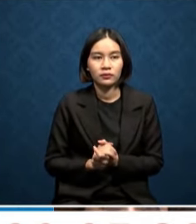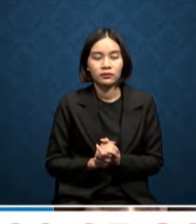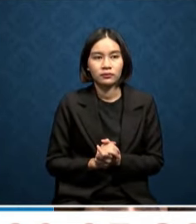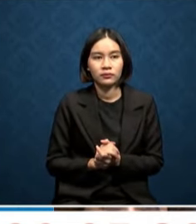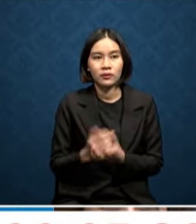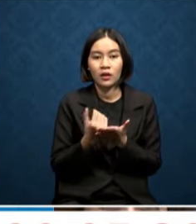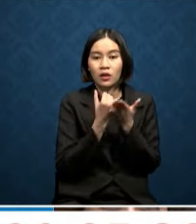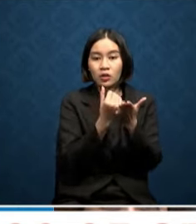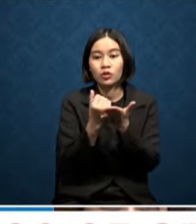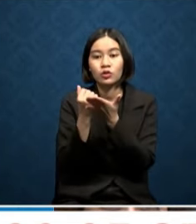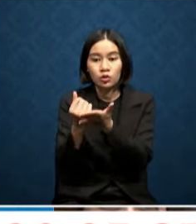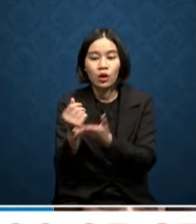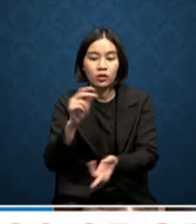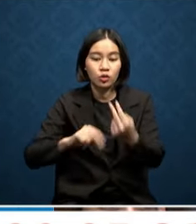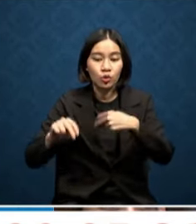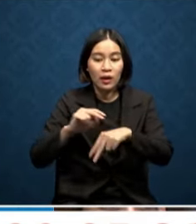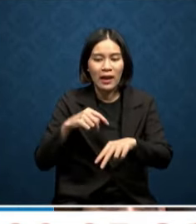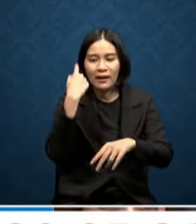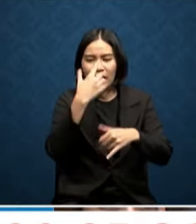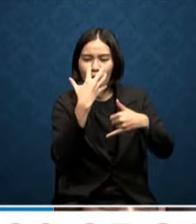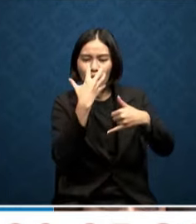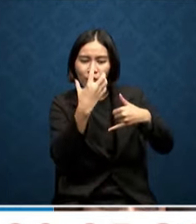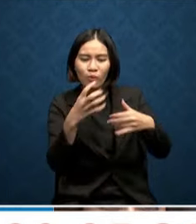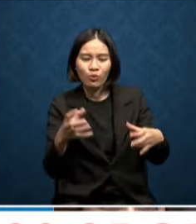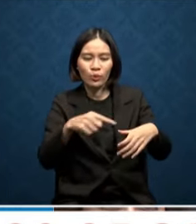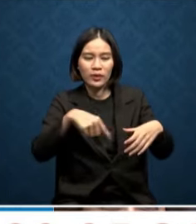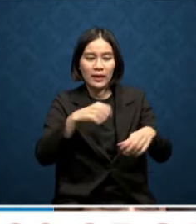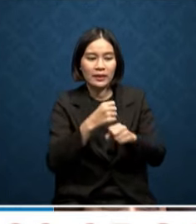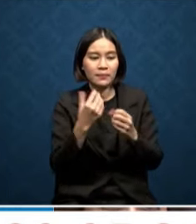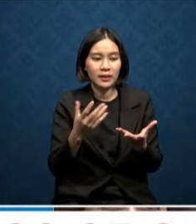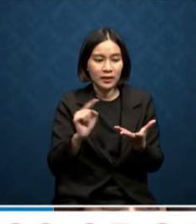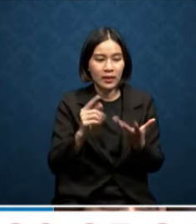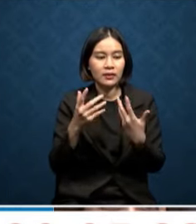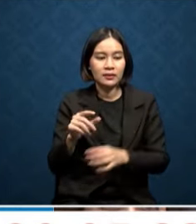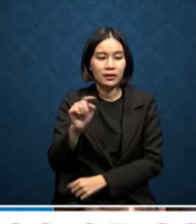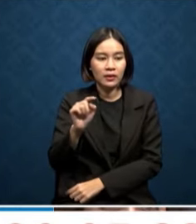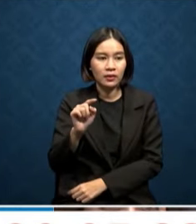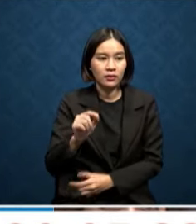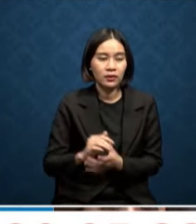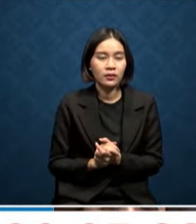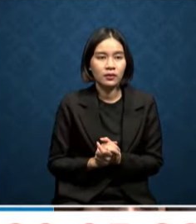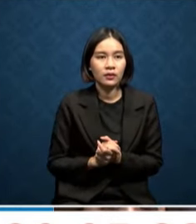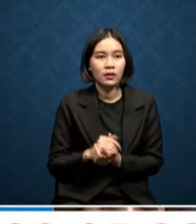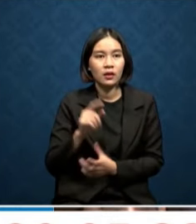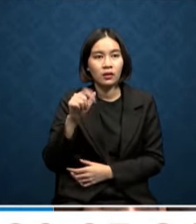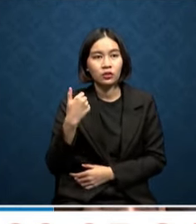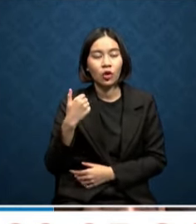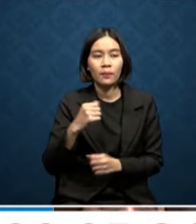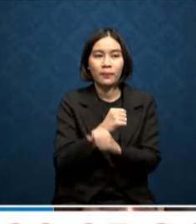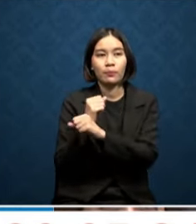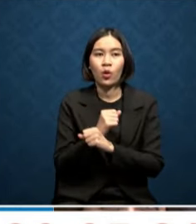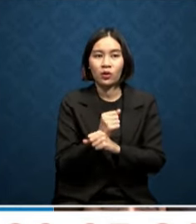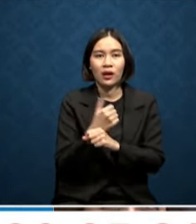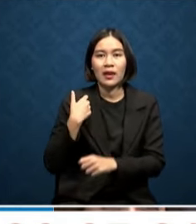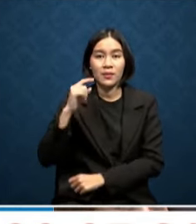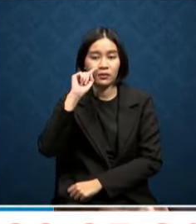จะช่วยเหลือเยียวยาเหยื่อเรานี้ได้อย่างไรแล้วเราจะป้องกันไม่ให้มัน